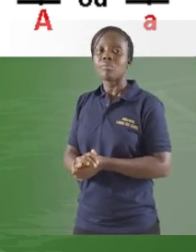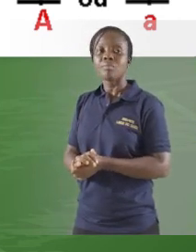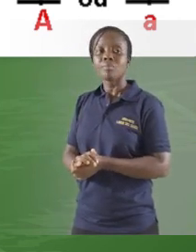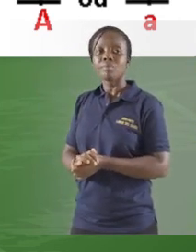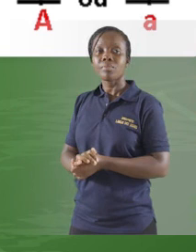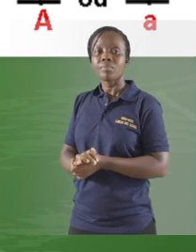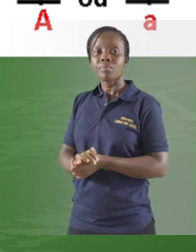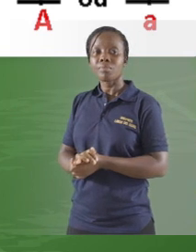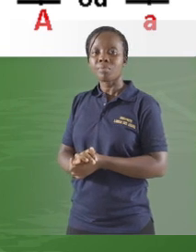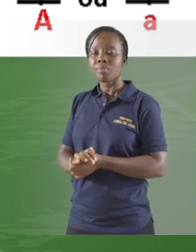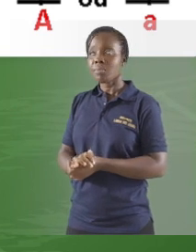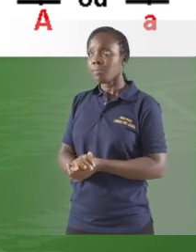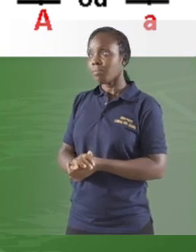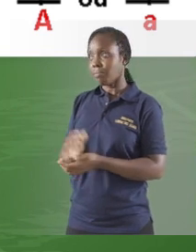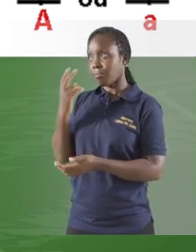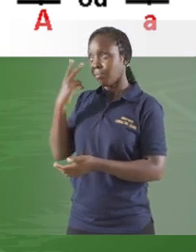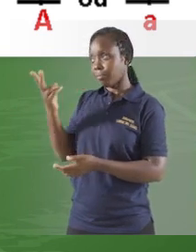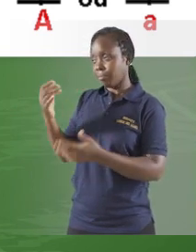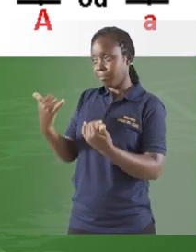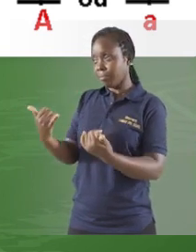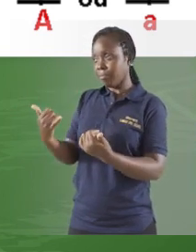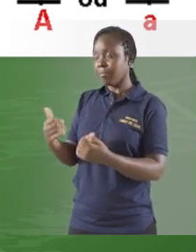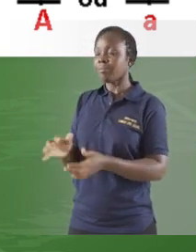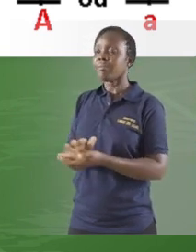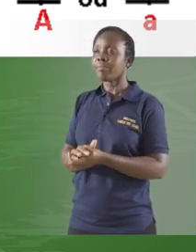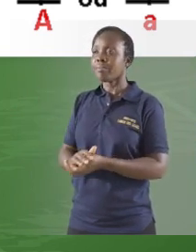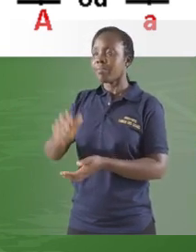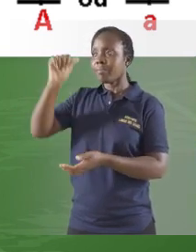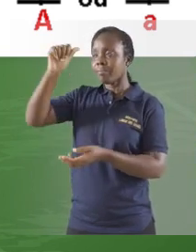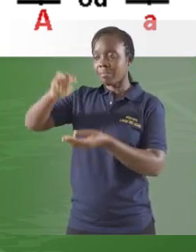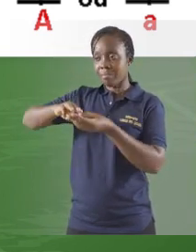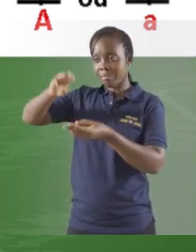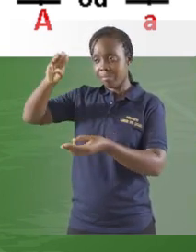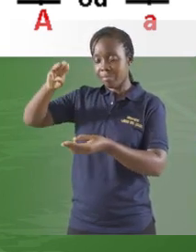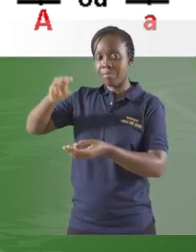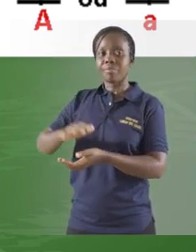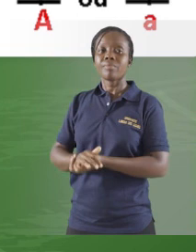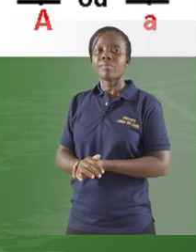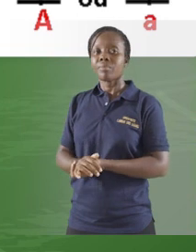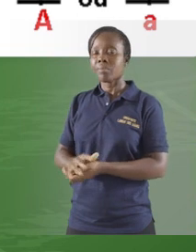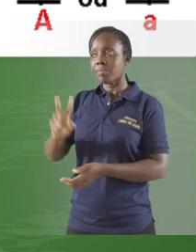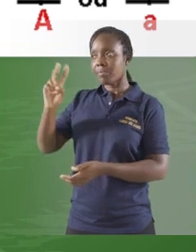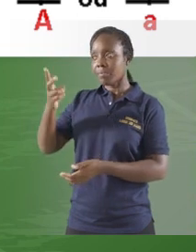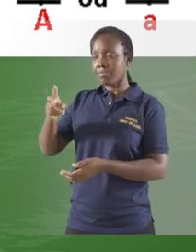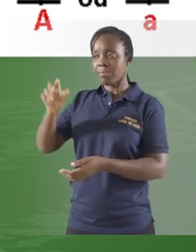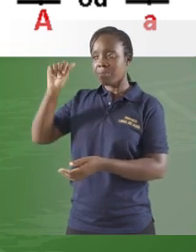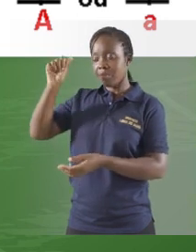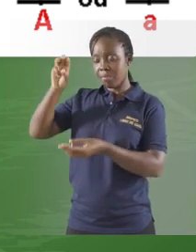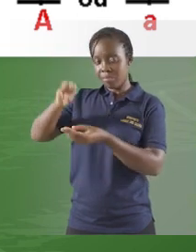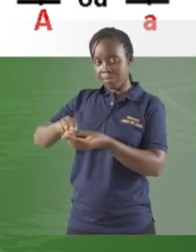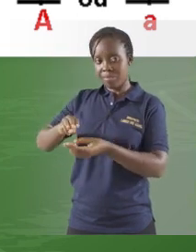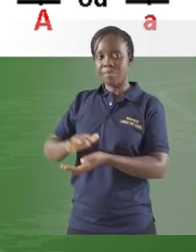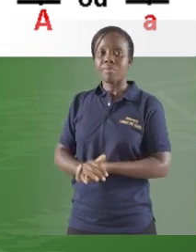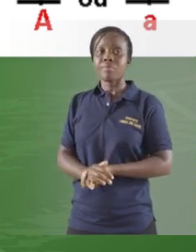du choix des symboles, ce qui donne grand A pour le premier allèle et petit a pour le deuxième allèle. Donc son génotype